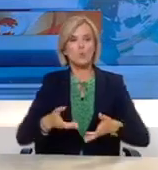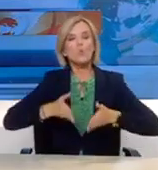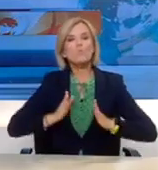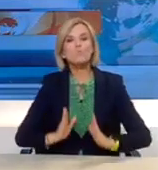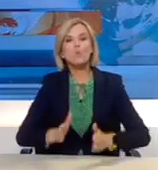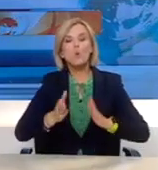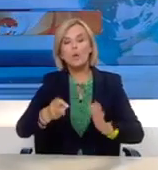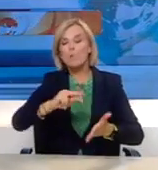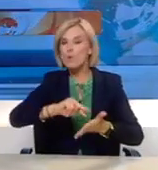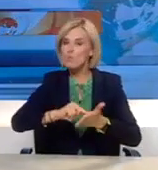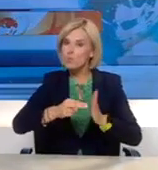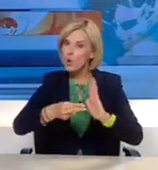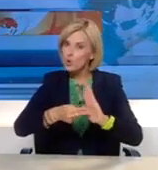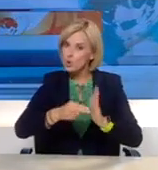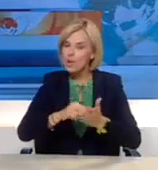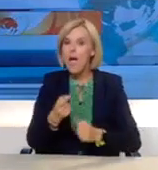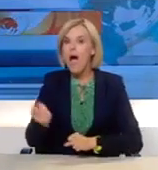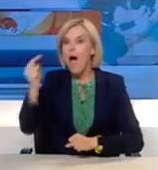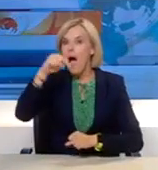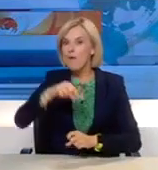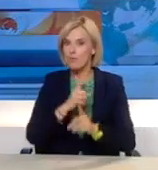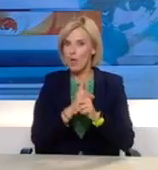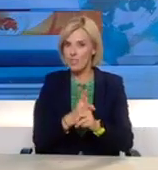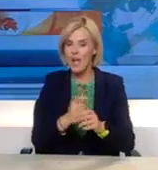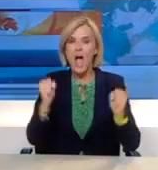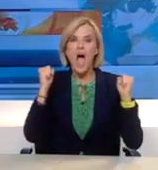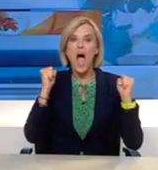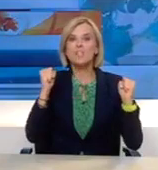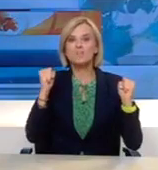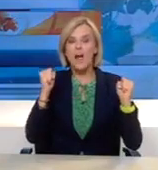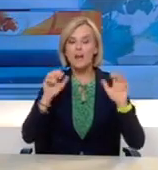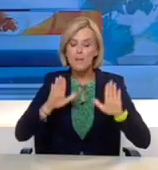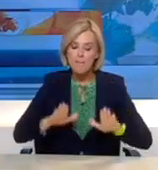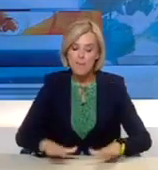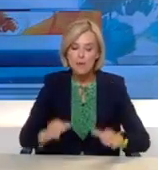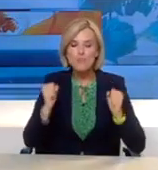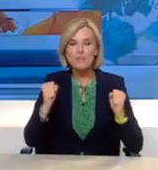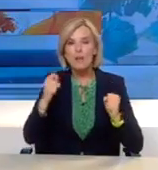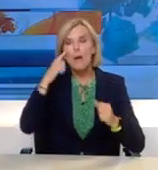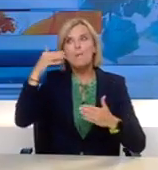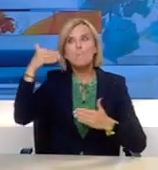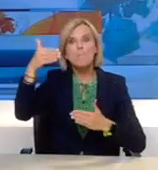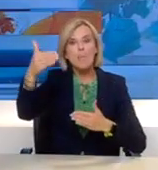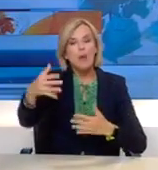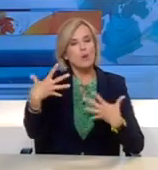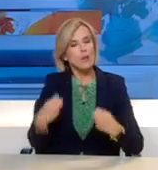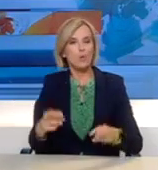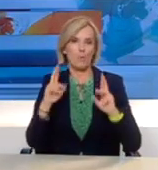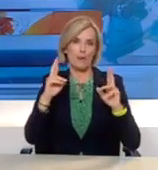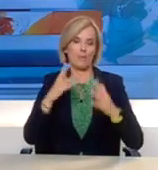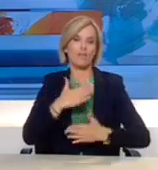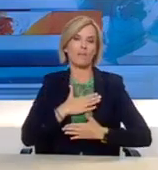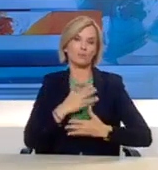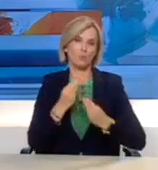λοιπόν με προσοχή, ιδιαίτερα από αύριο, για να μείνουμε ασφαλείς, για να μπορούμε να κοιτάμε το μέλλον με την ίδια αισιοδοξία. Σας